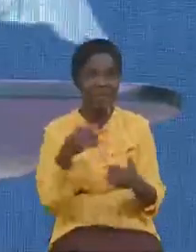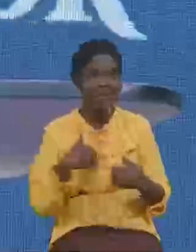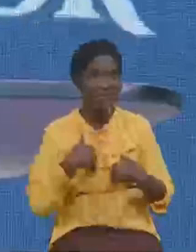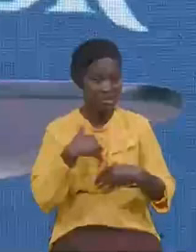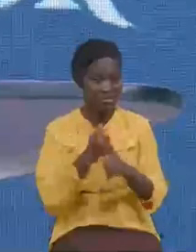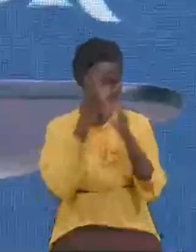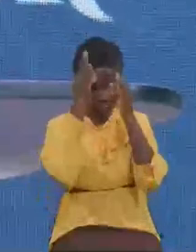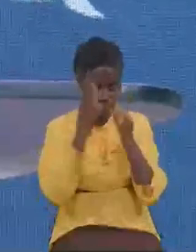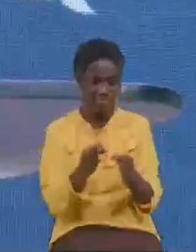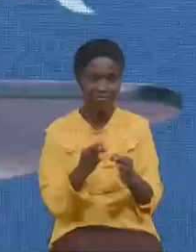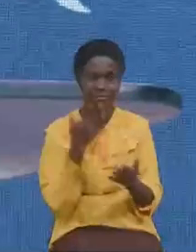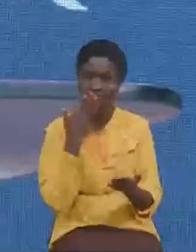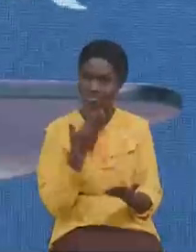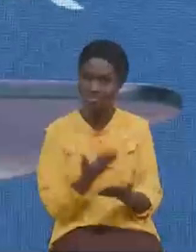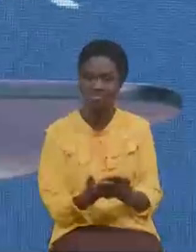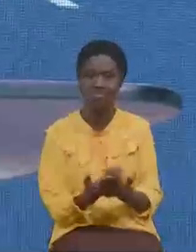votre adresse,